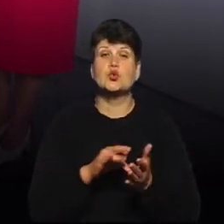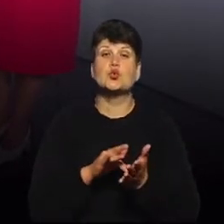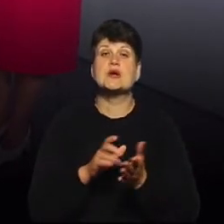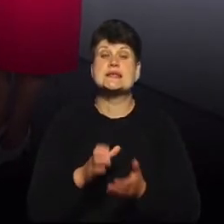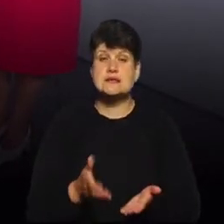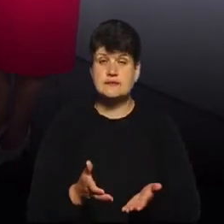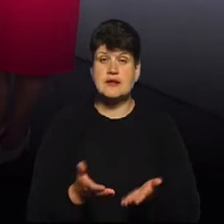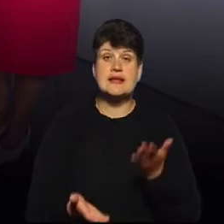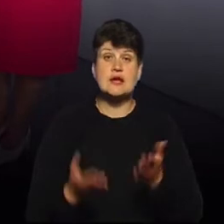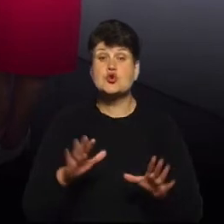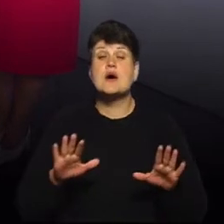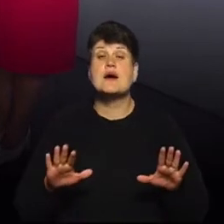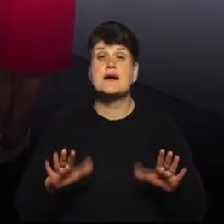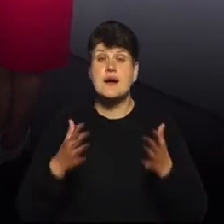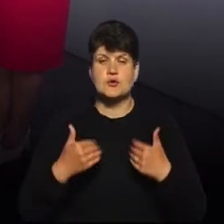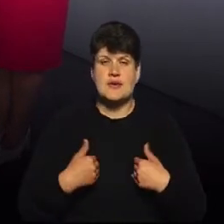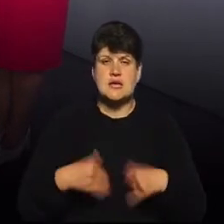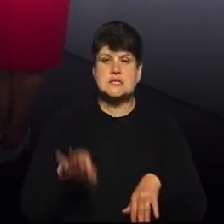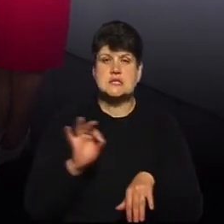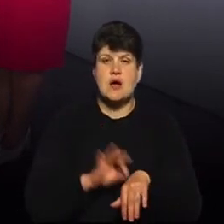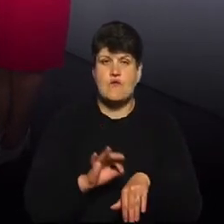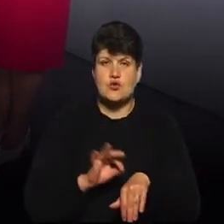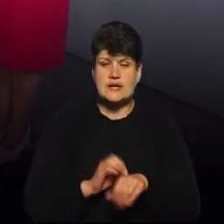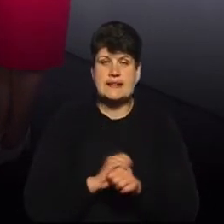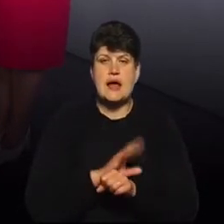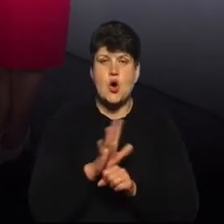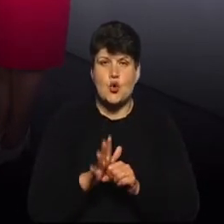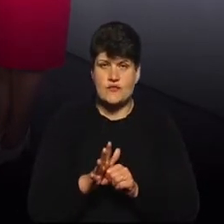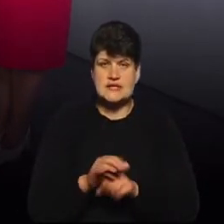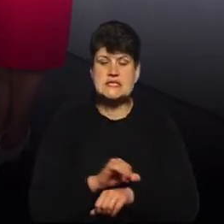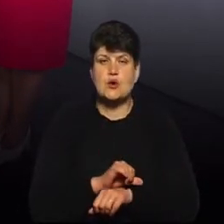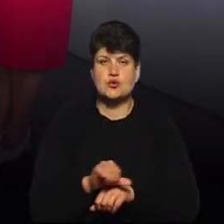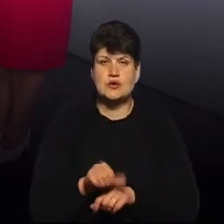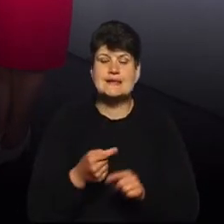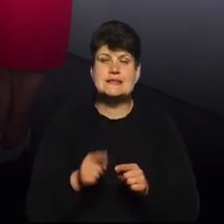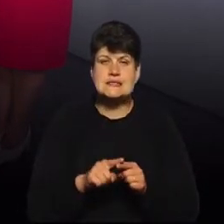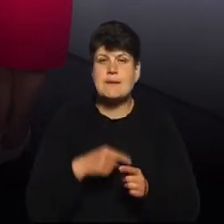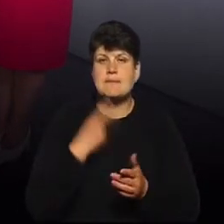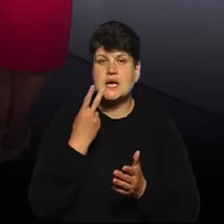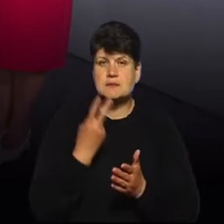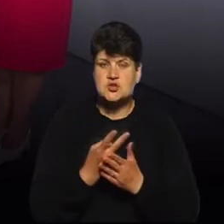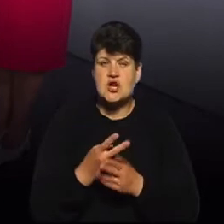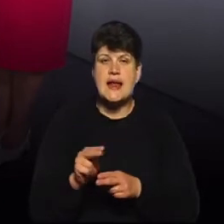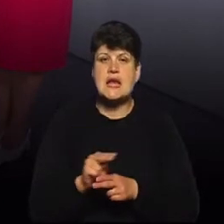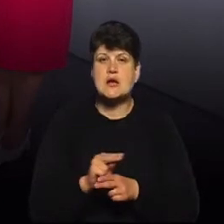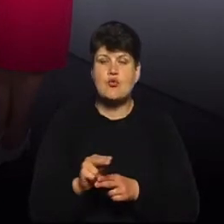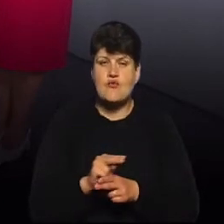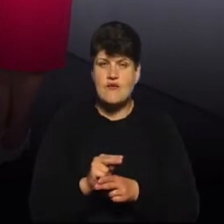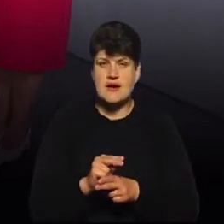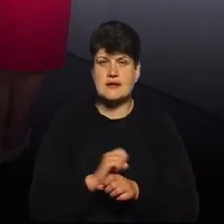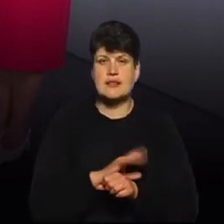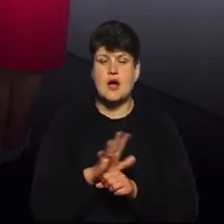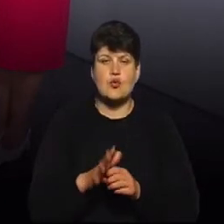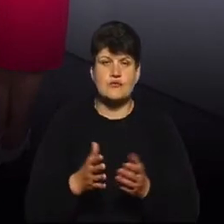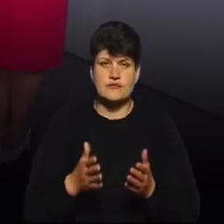раптом я захворію на ковід за кордон, так. Це передбачає лікування на ковід за кордон. Це